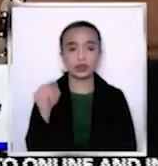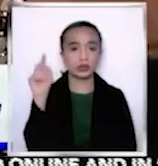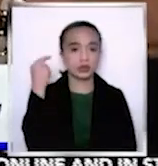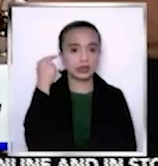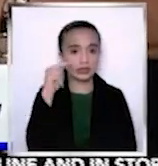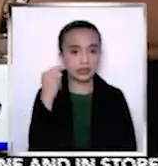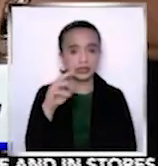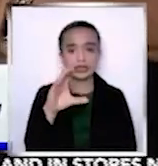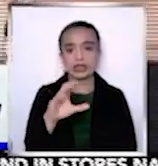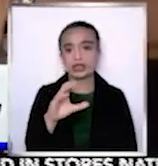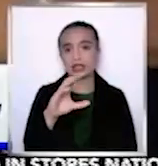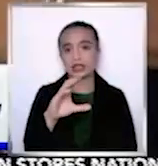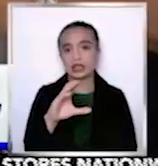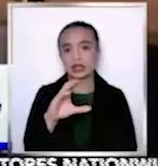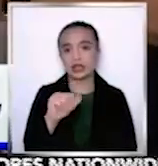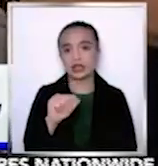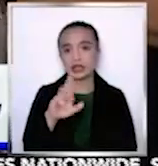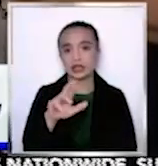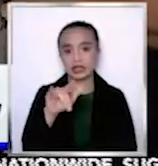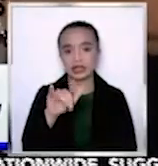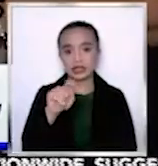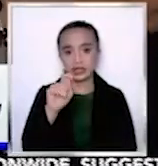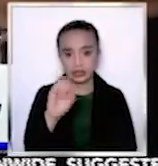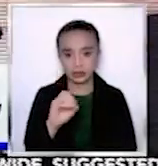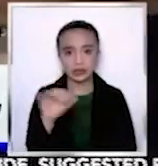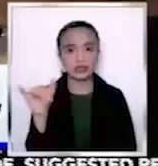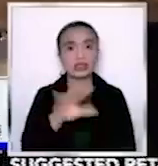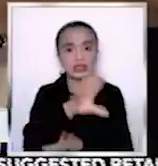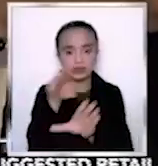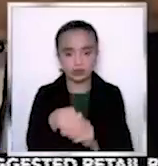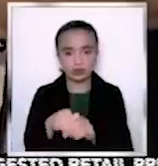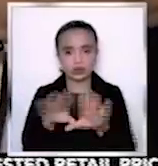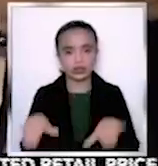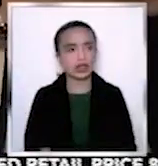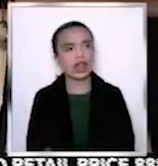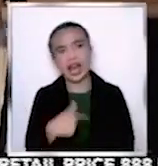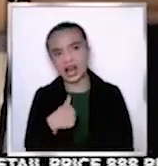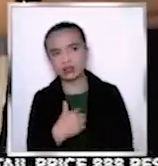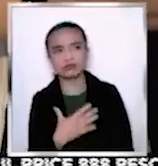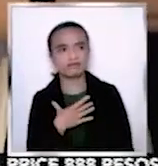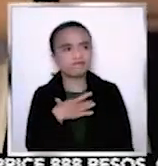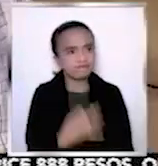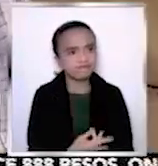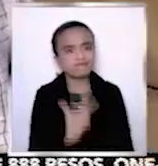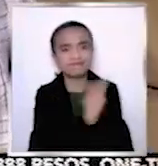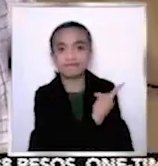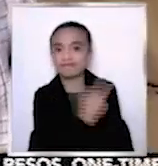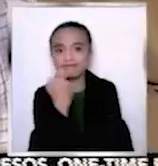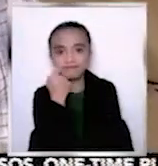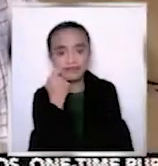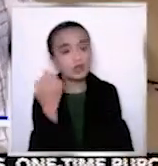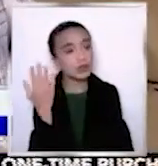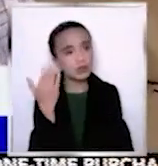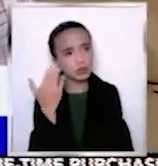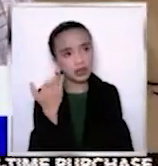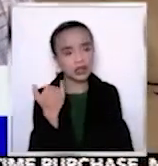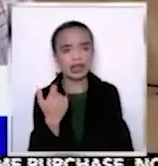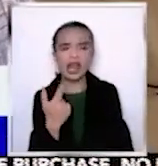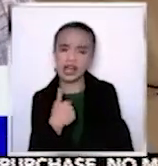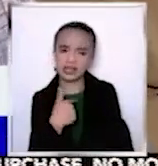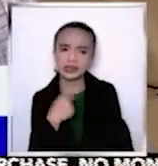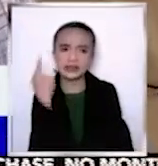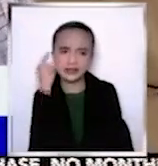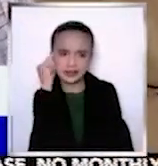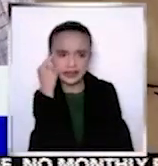Jr. kabilang sa mga batang unang binakunahan. I was eager to get vaccinated a while ago because I think that it lowers